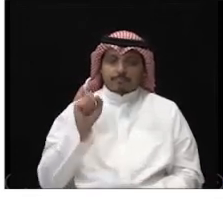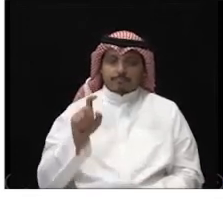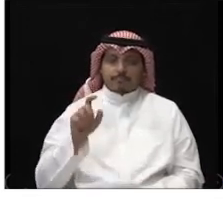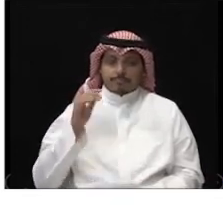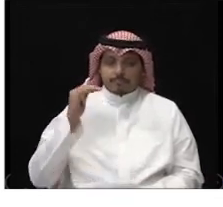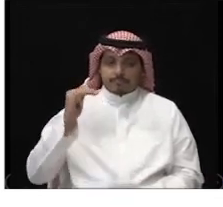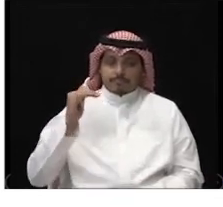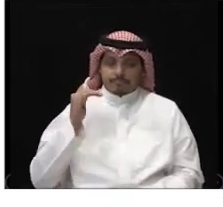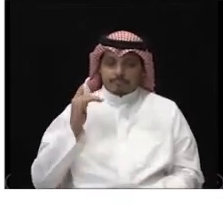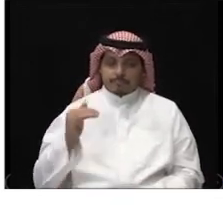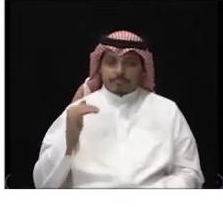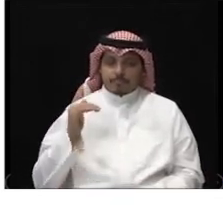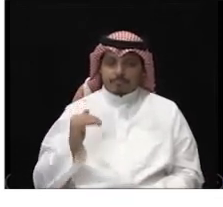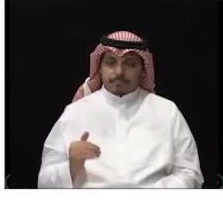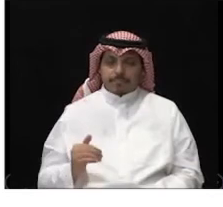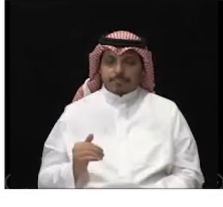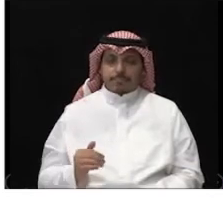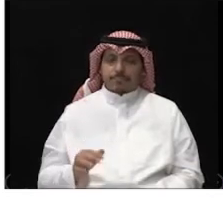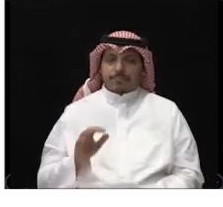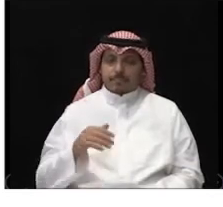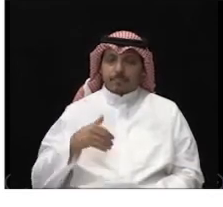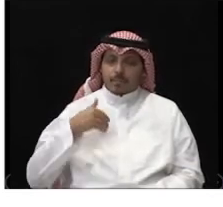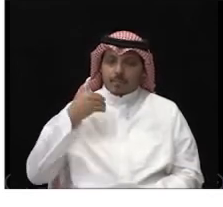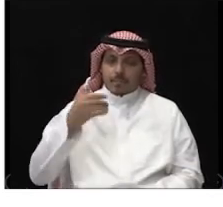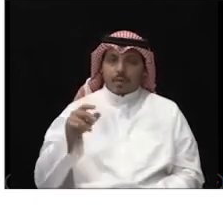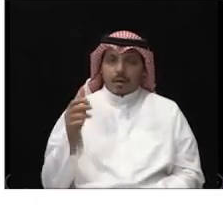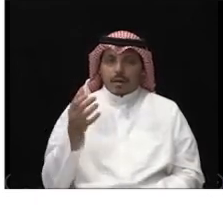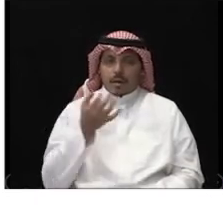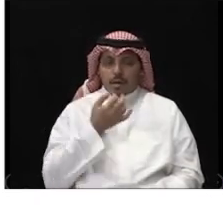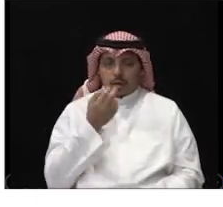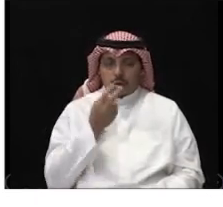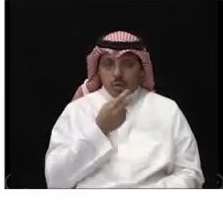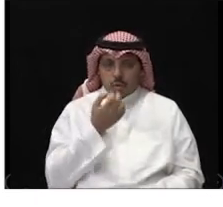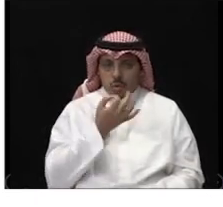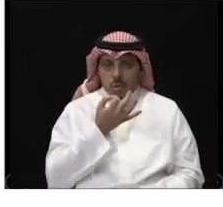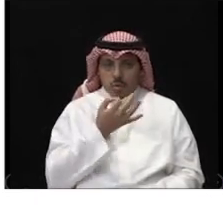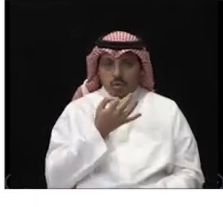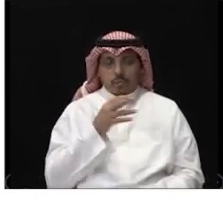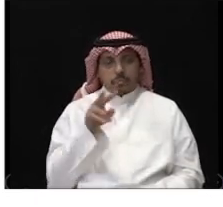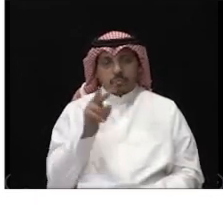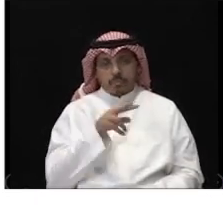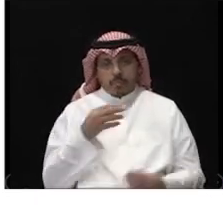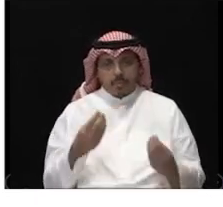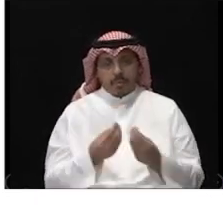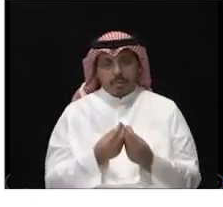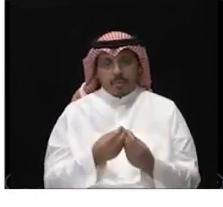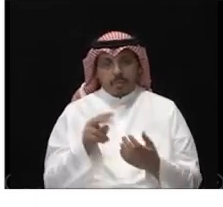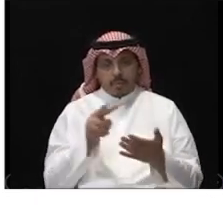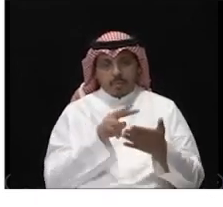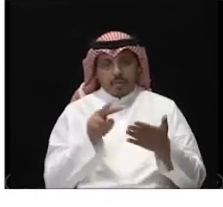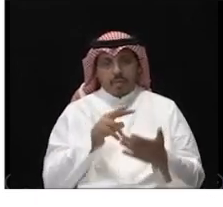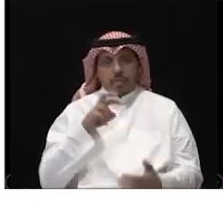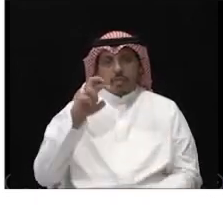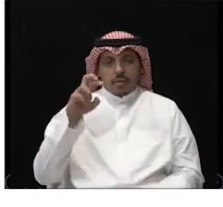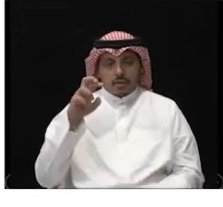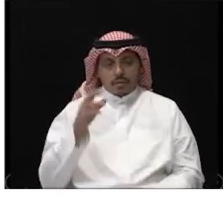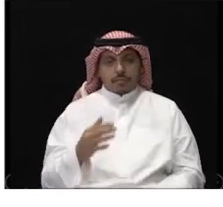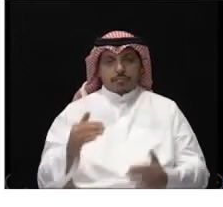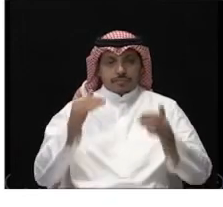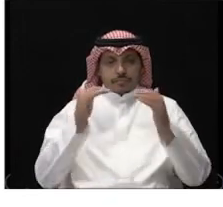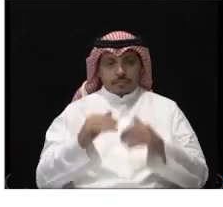أحسنتم، رائعون جدا. إذن صوت قصير، ذي، صوت طويل، ذي، أحسنتم. والكلمة